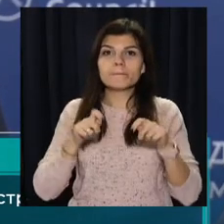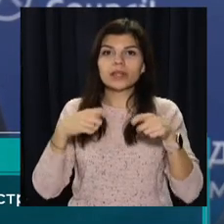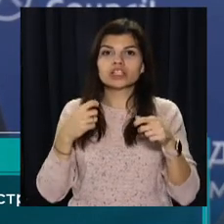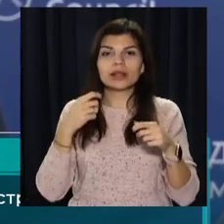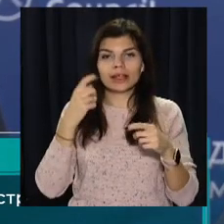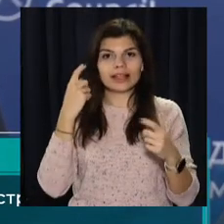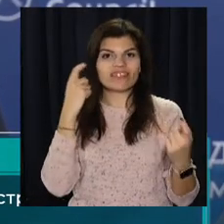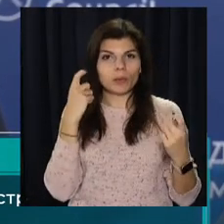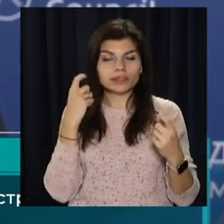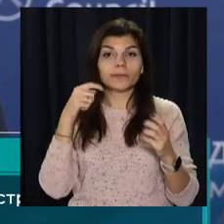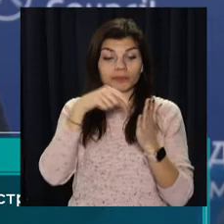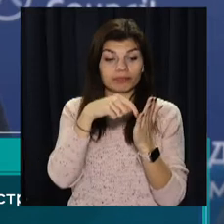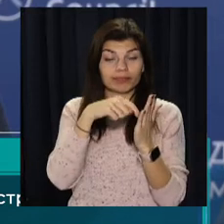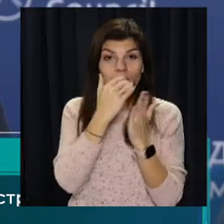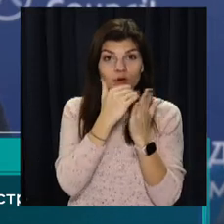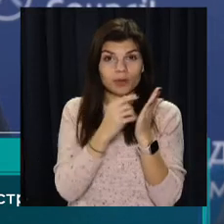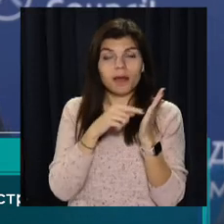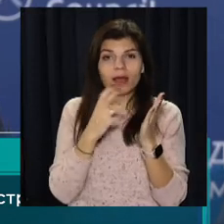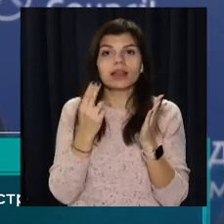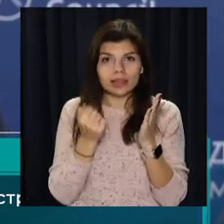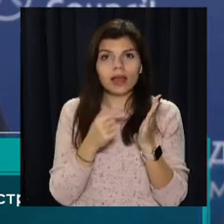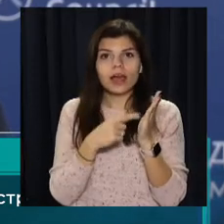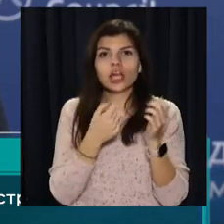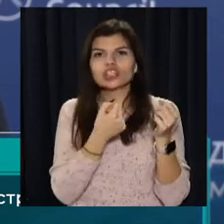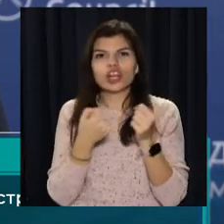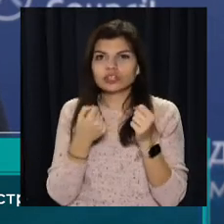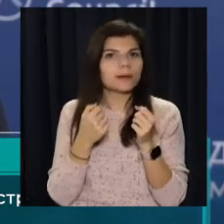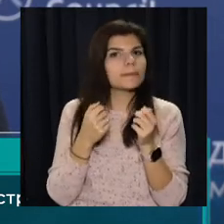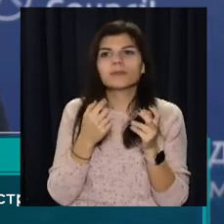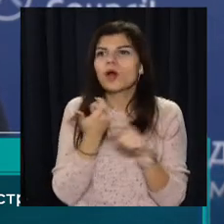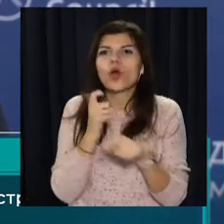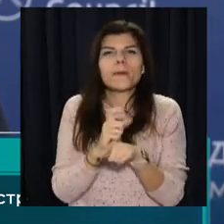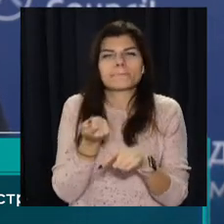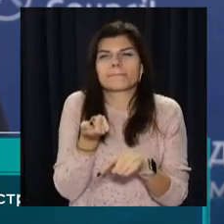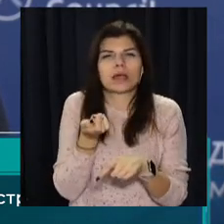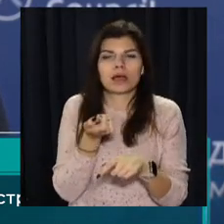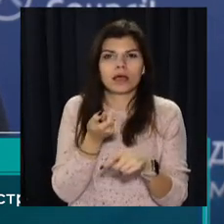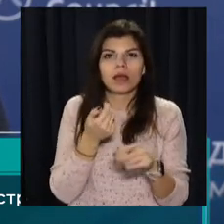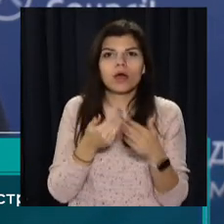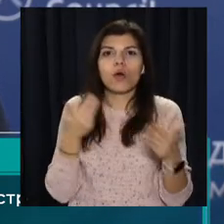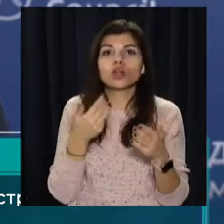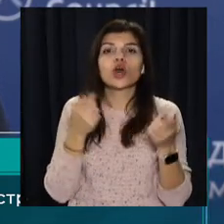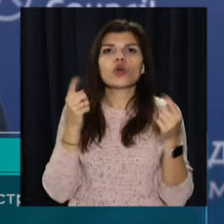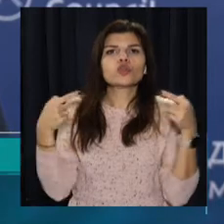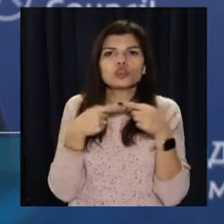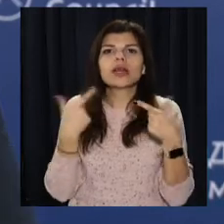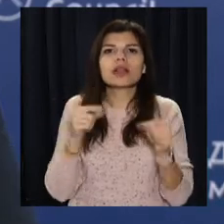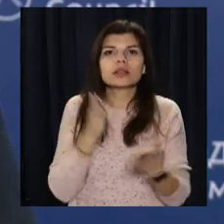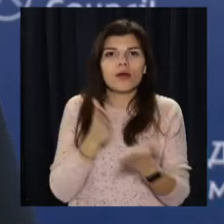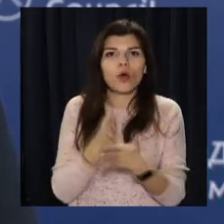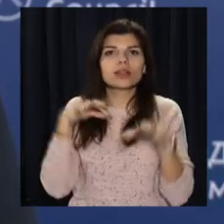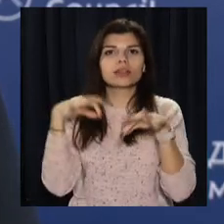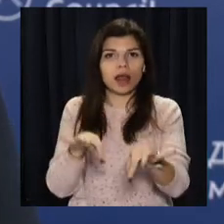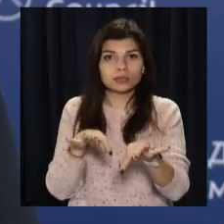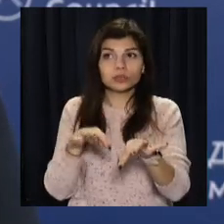данных, ну и, соответственно, минимальная задержка от фактического нахождения